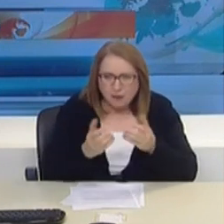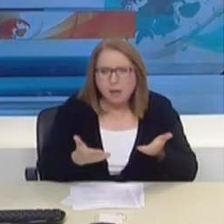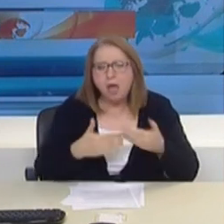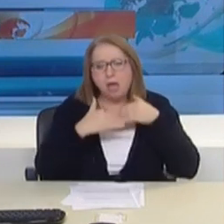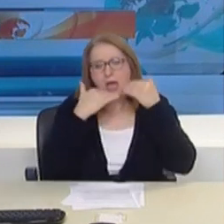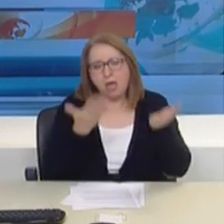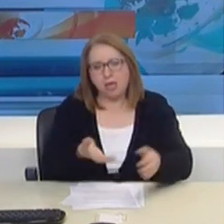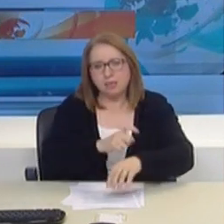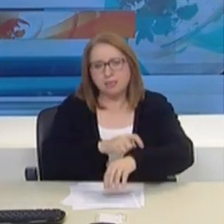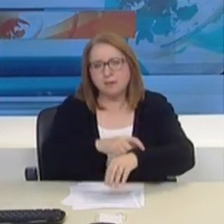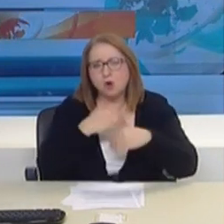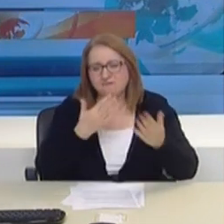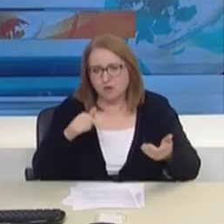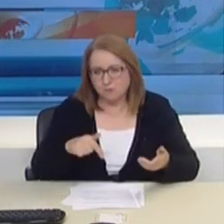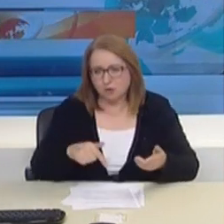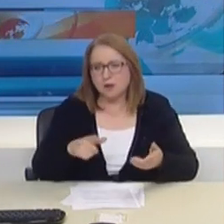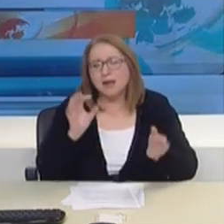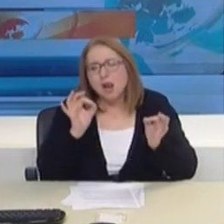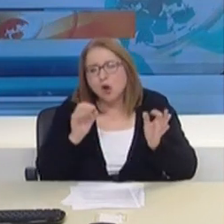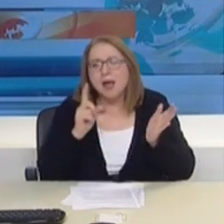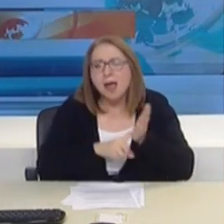θα το παρακολουθήσουμε το θέμα από πολύ κοντά.